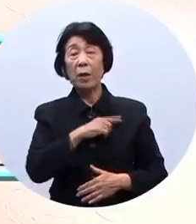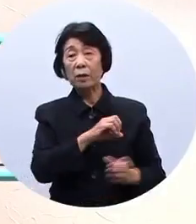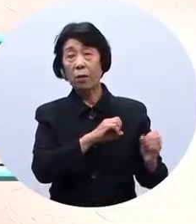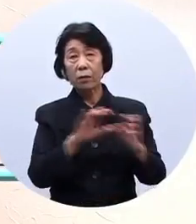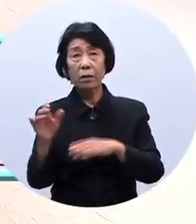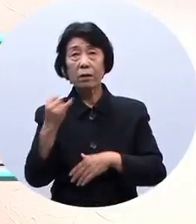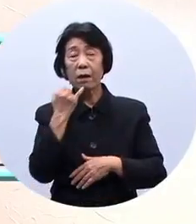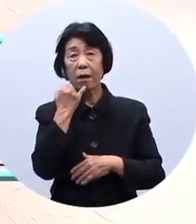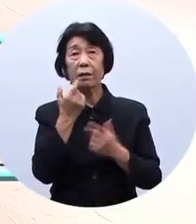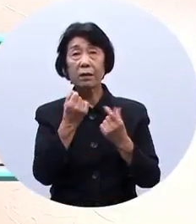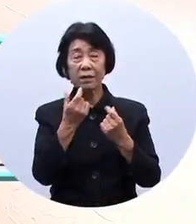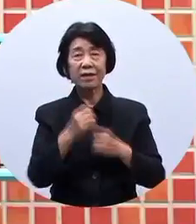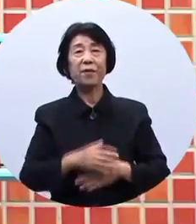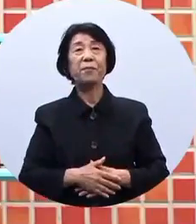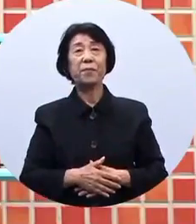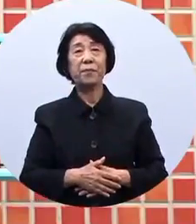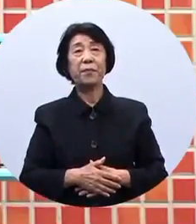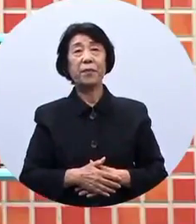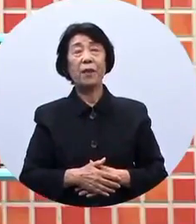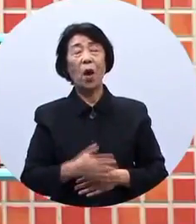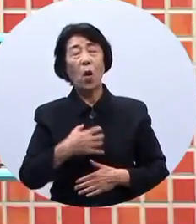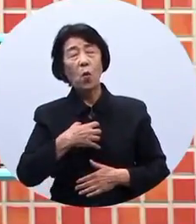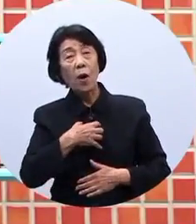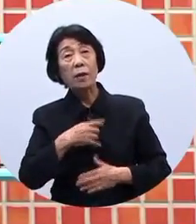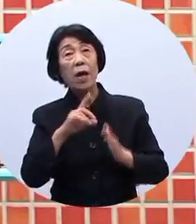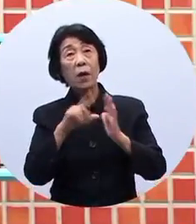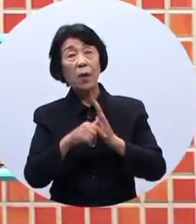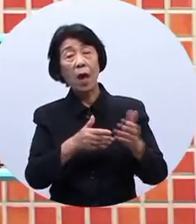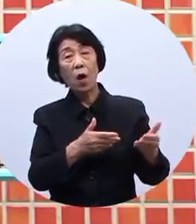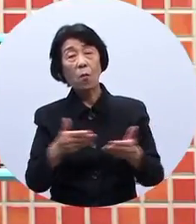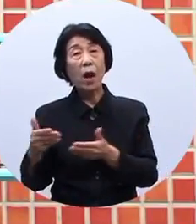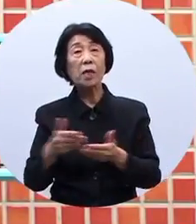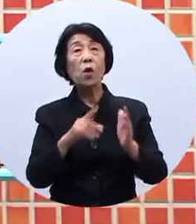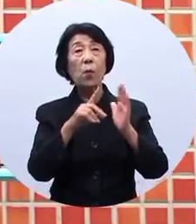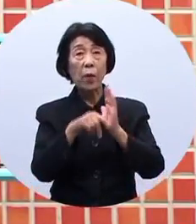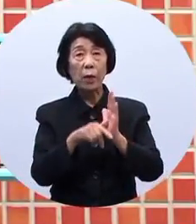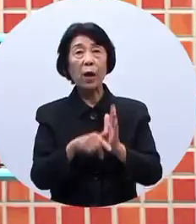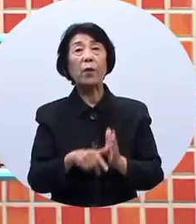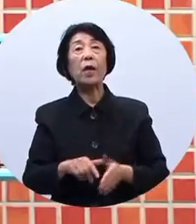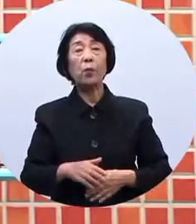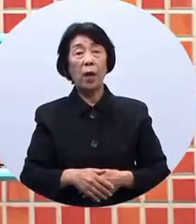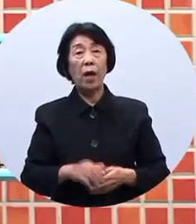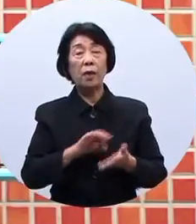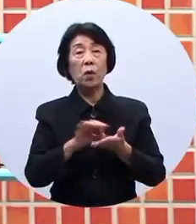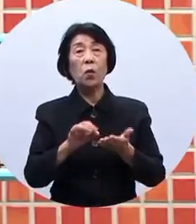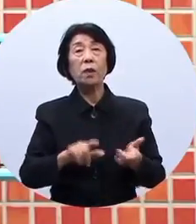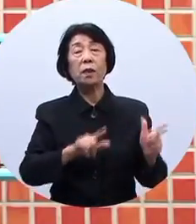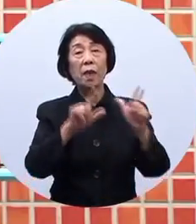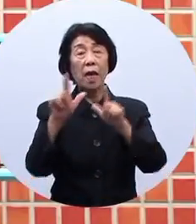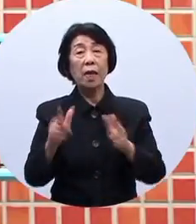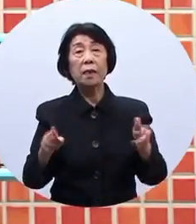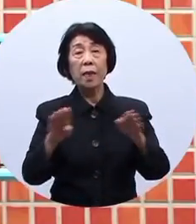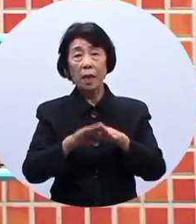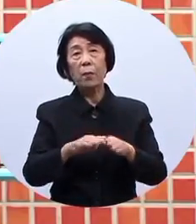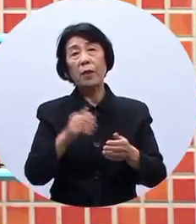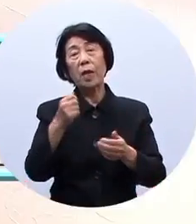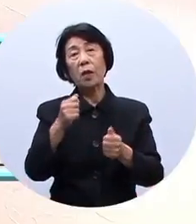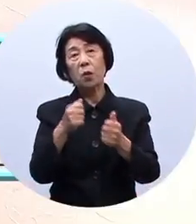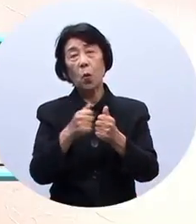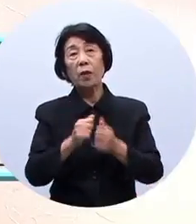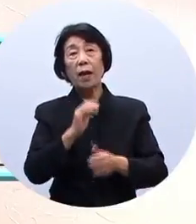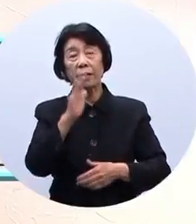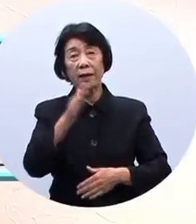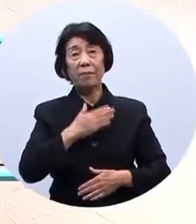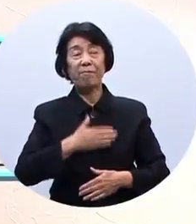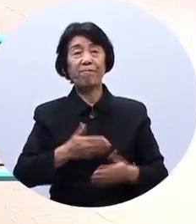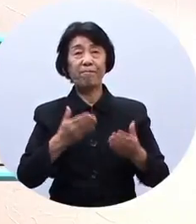けばいいんですね。 はい、ご不安な場合や迷われる場合は消費生活センターまでご相談ください。 わ